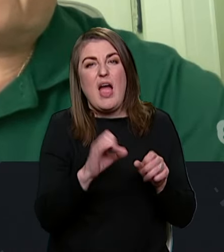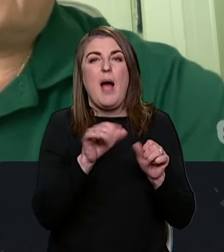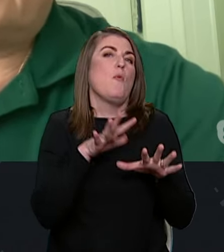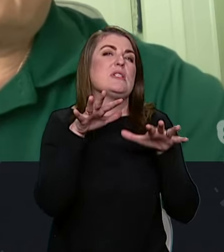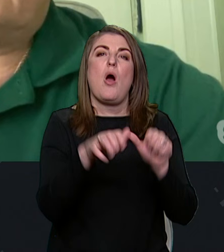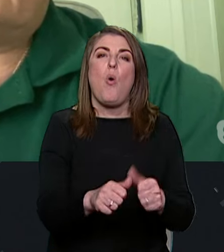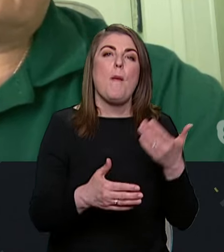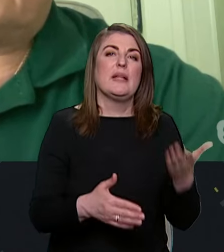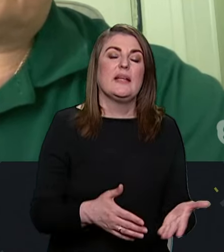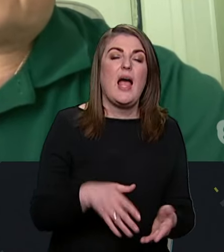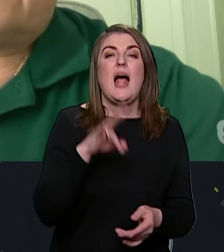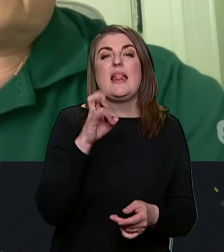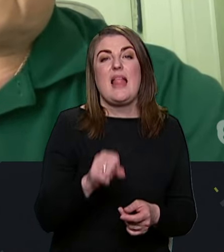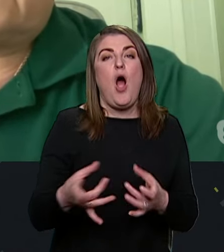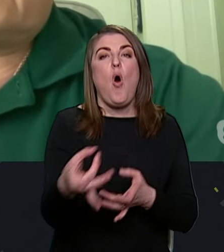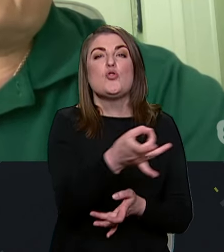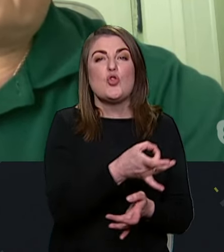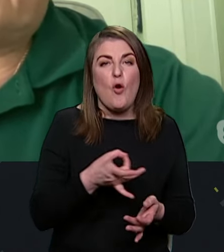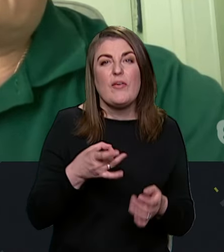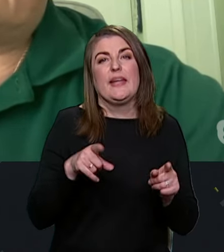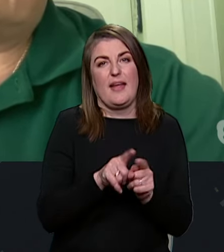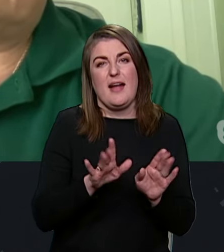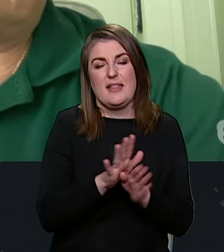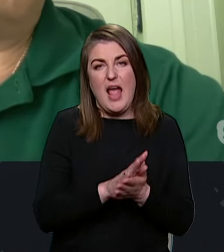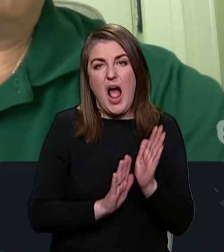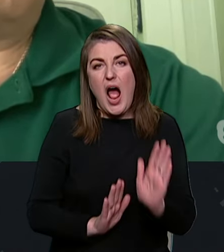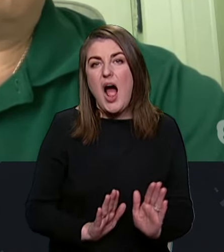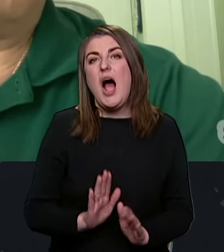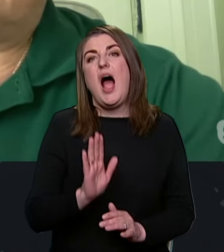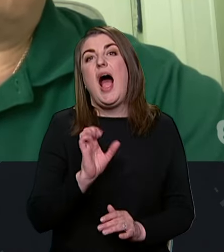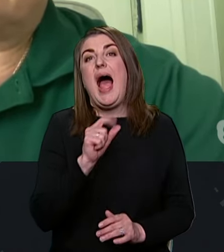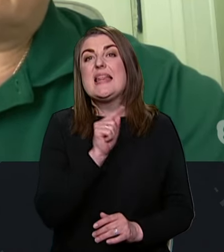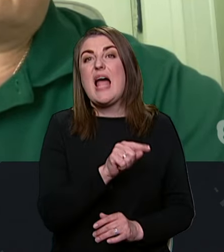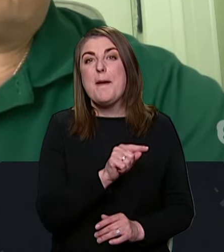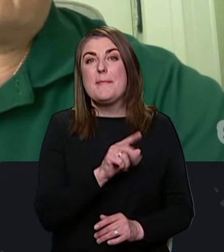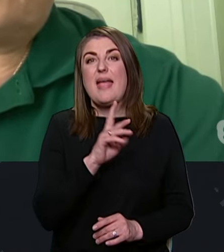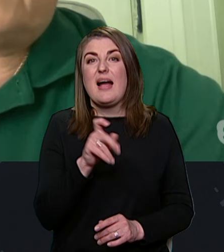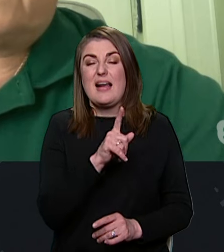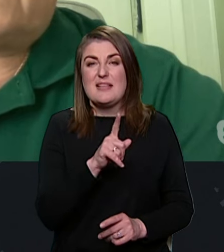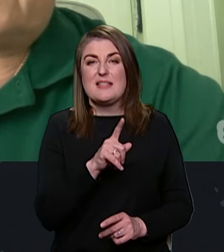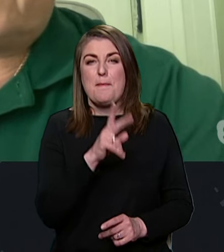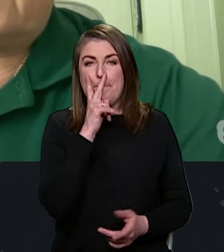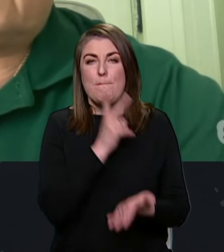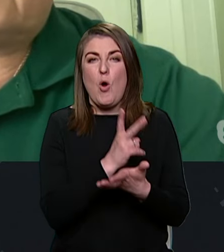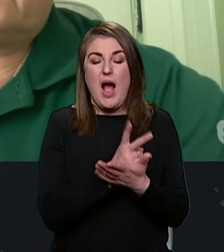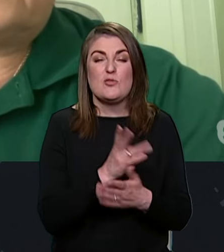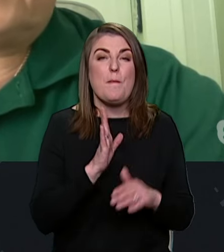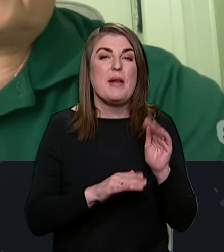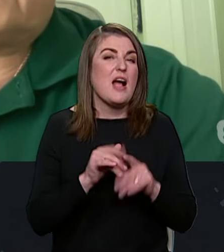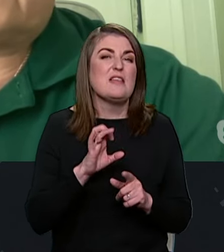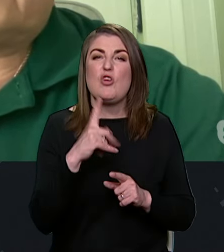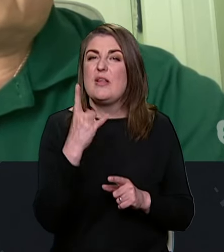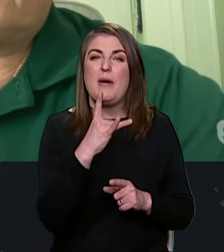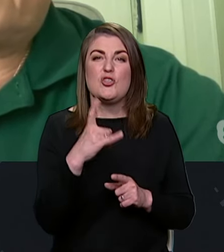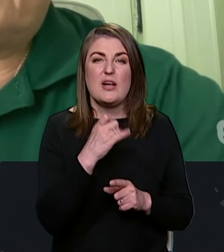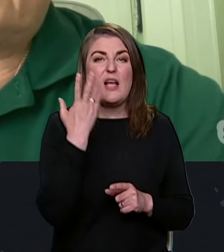захоплені на острови і так далі. І там, от якраз, як я показую практика, це вже не перший